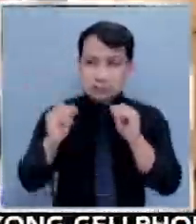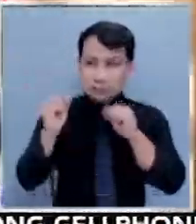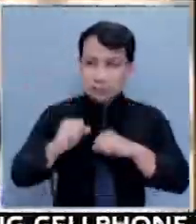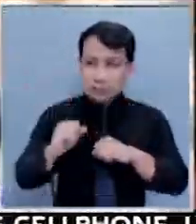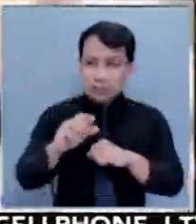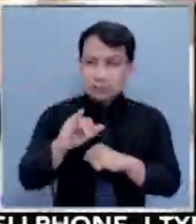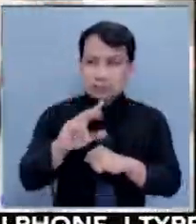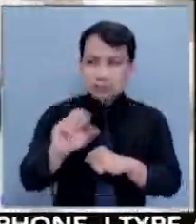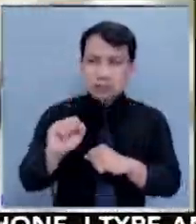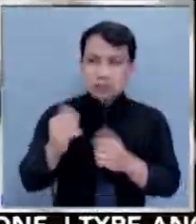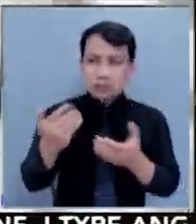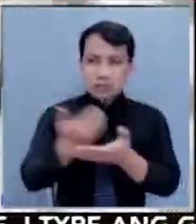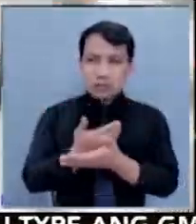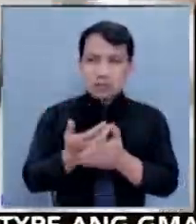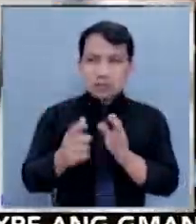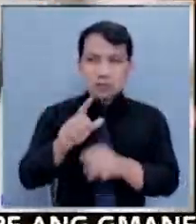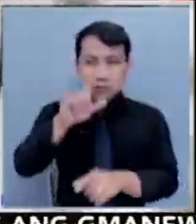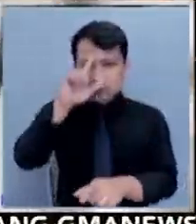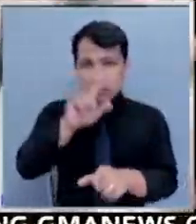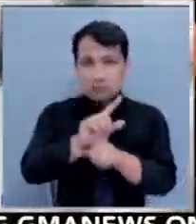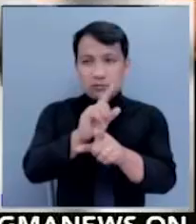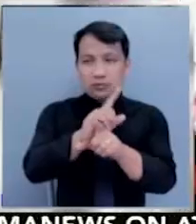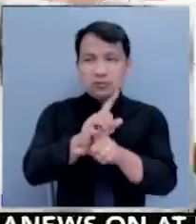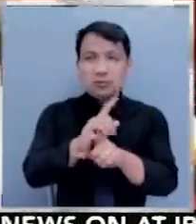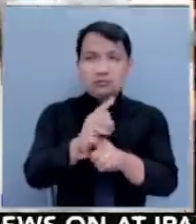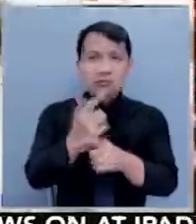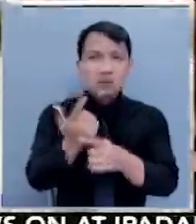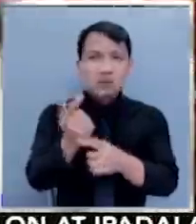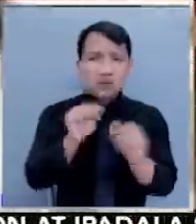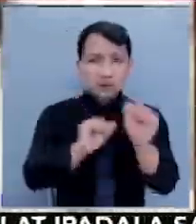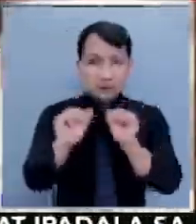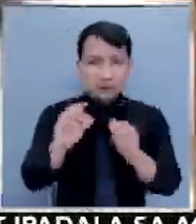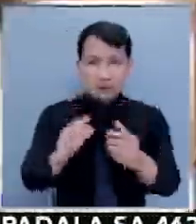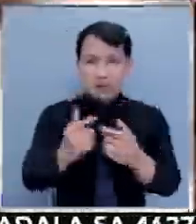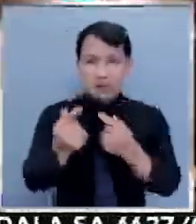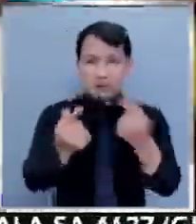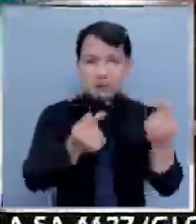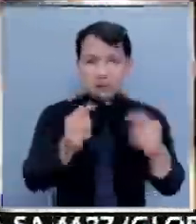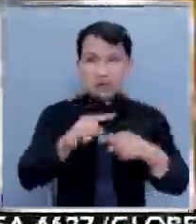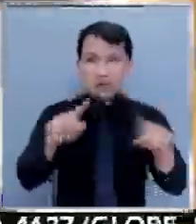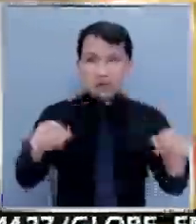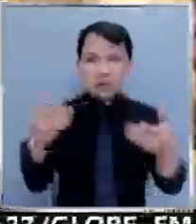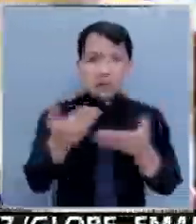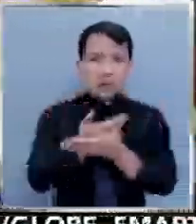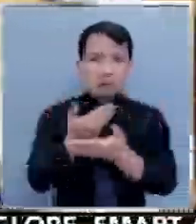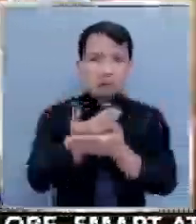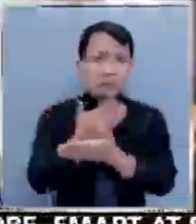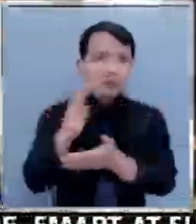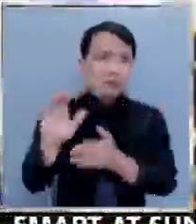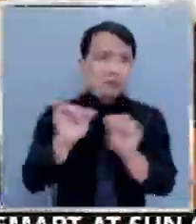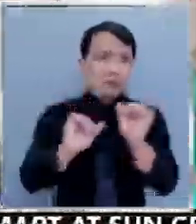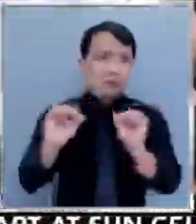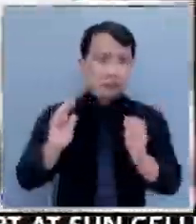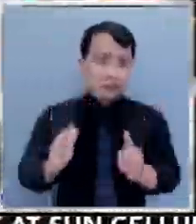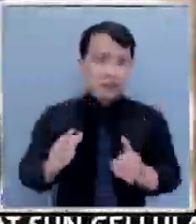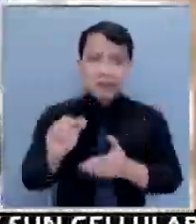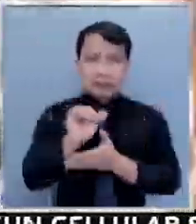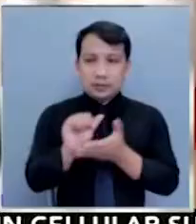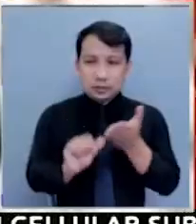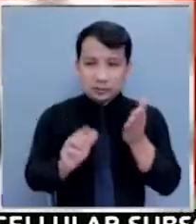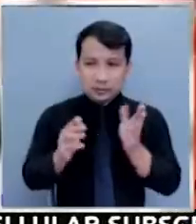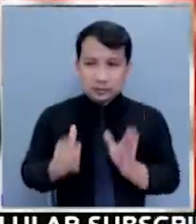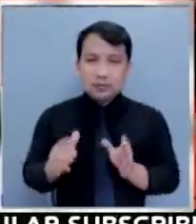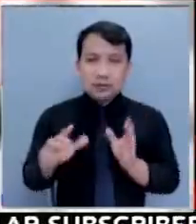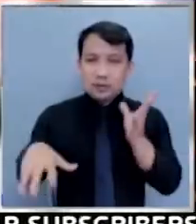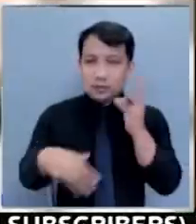renewal ng mga loyal Kapuso stars at contract signing ng ilang bagong Sparkle artists. Ilan sa Kapuso stars na nag-renew